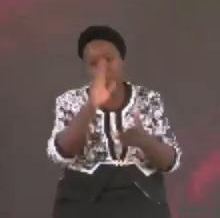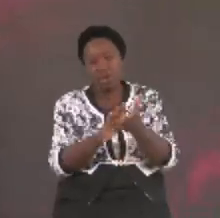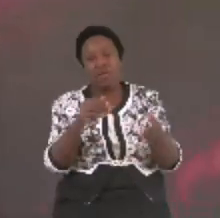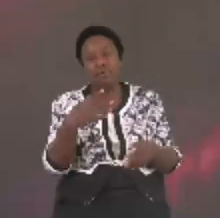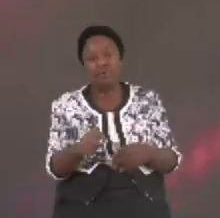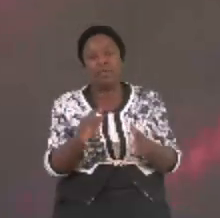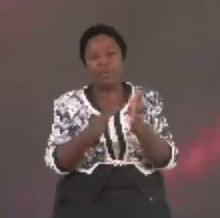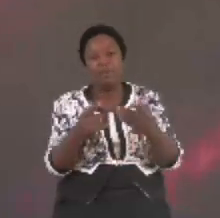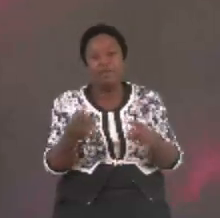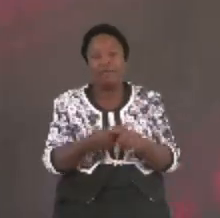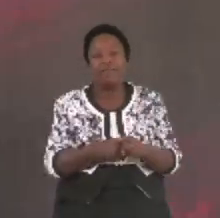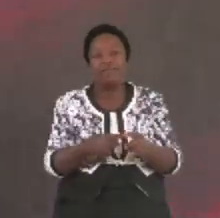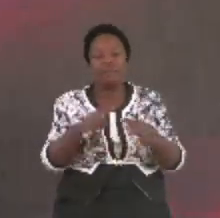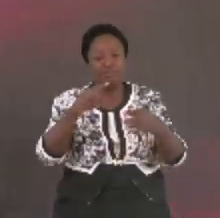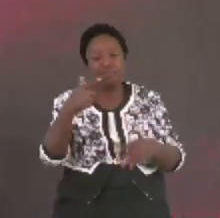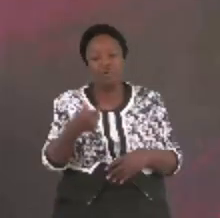la Bible de page en page.